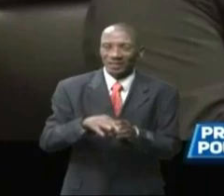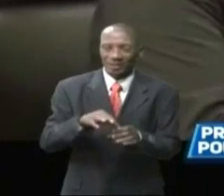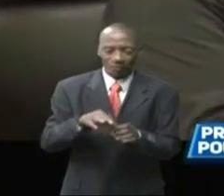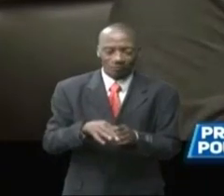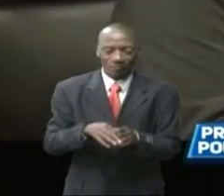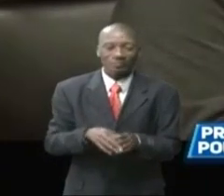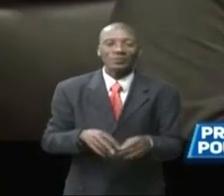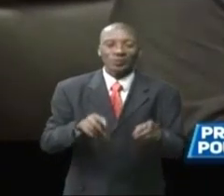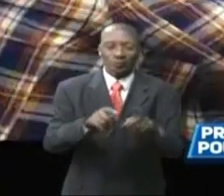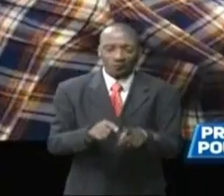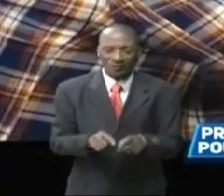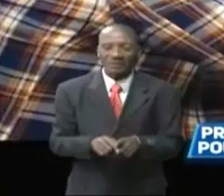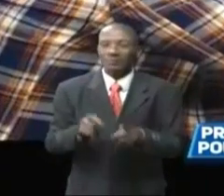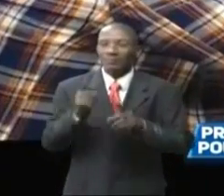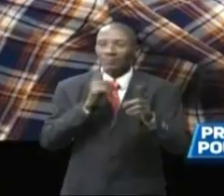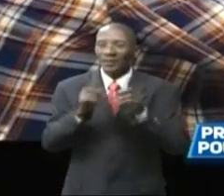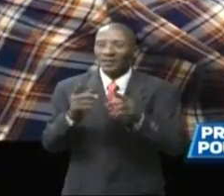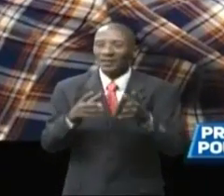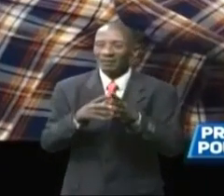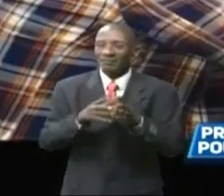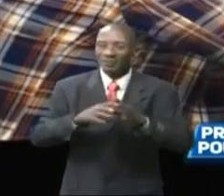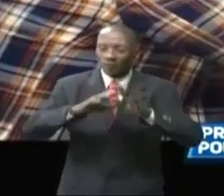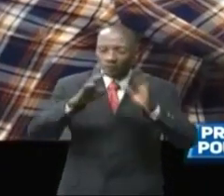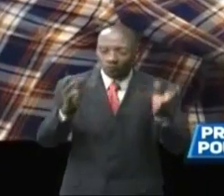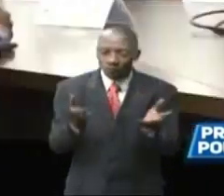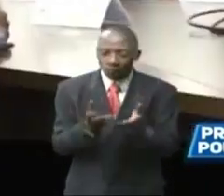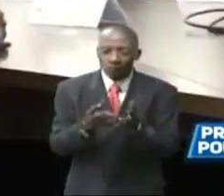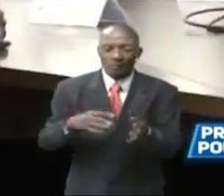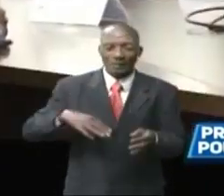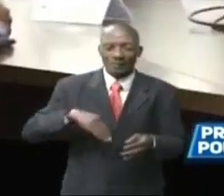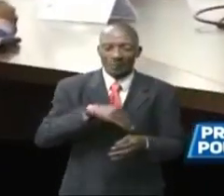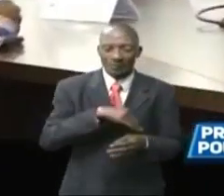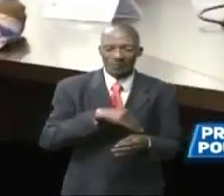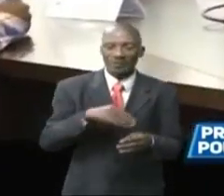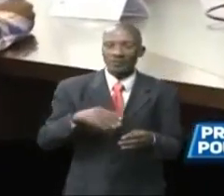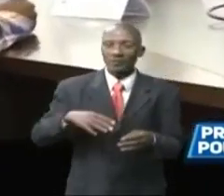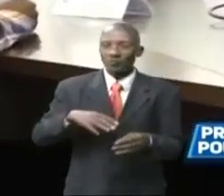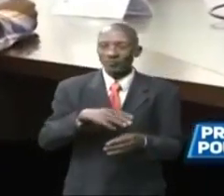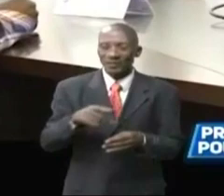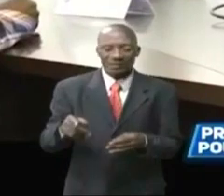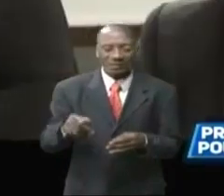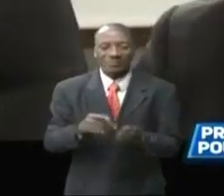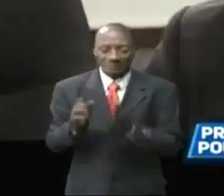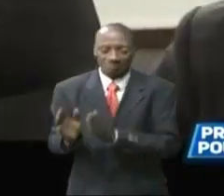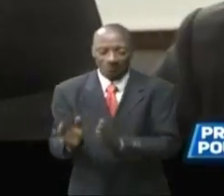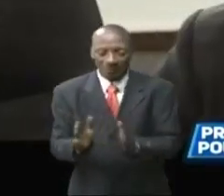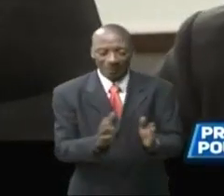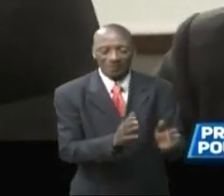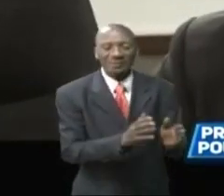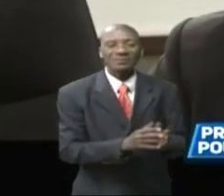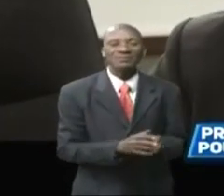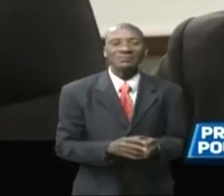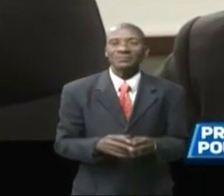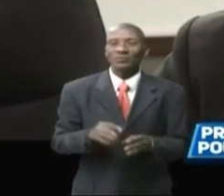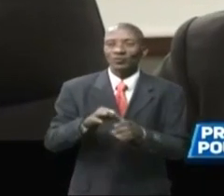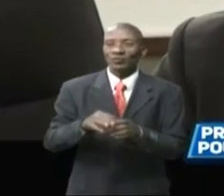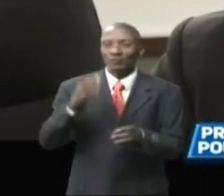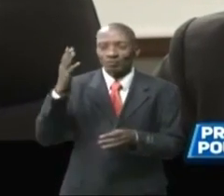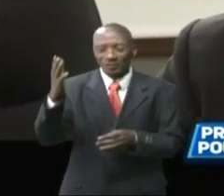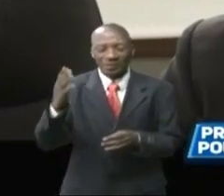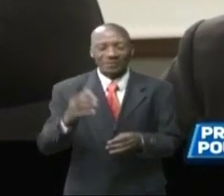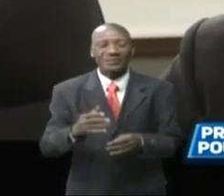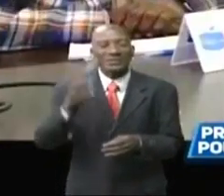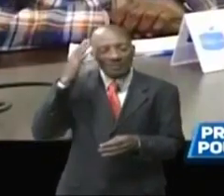du comité directeur de la représentation des étudiants du Congo, conduite par son président national, Maurice Mukandai